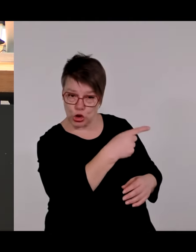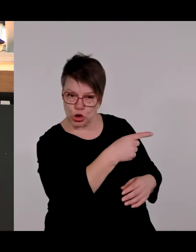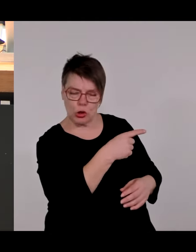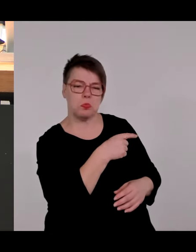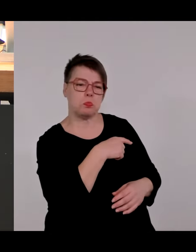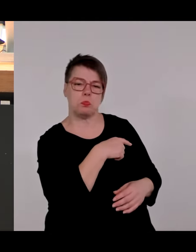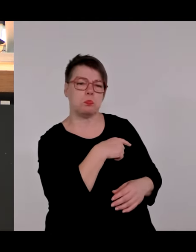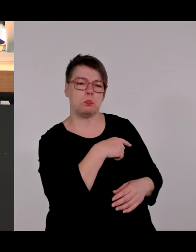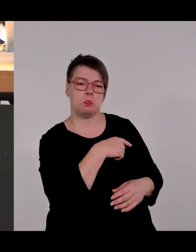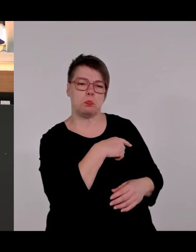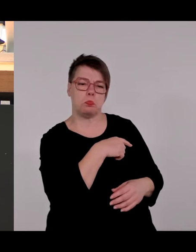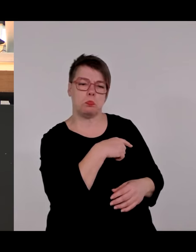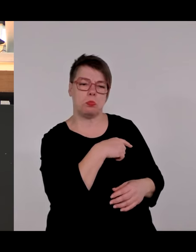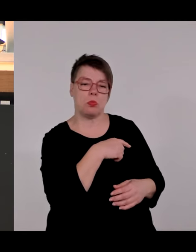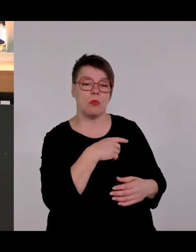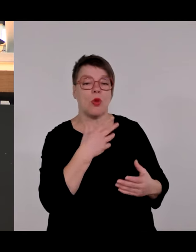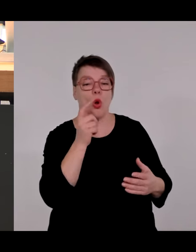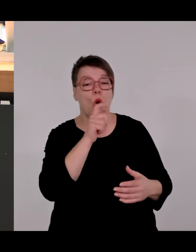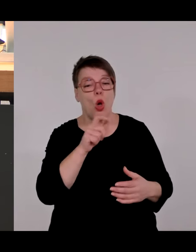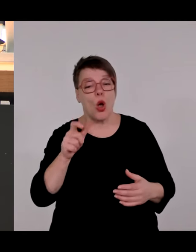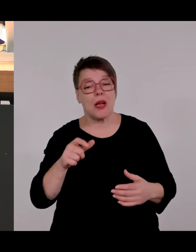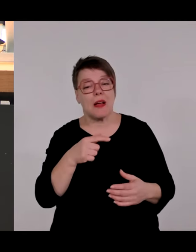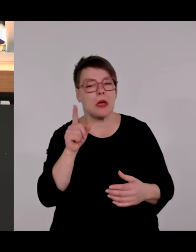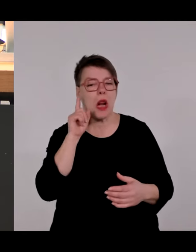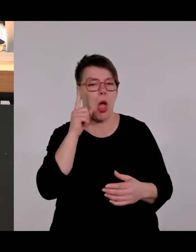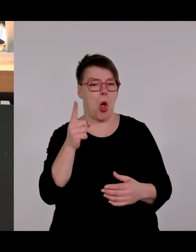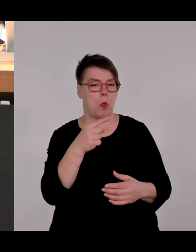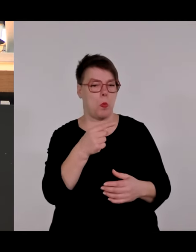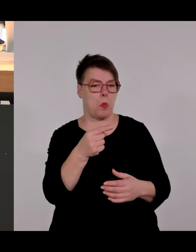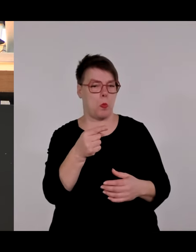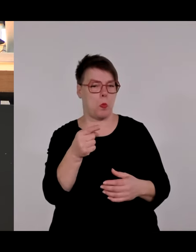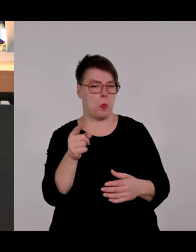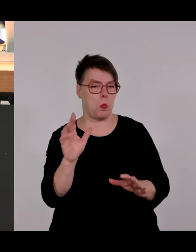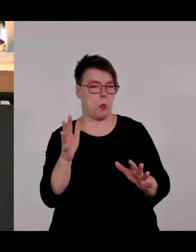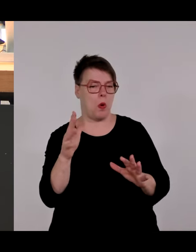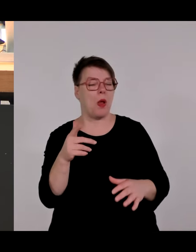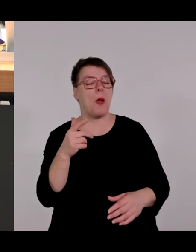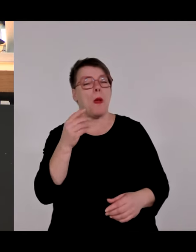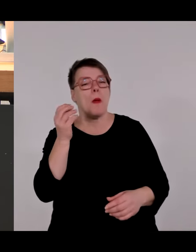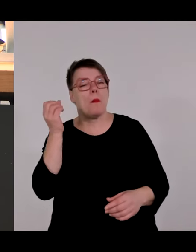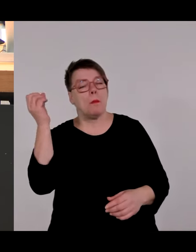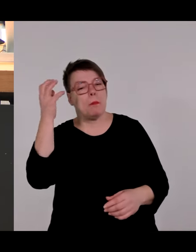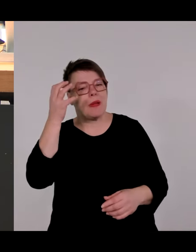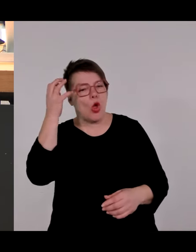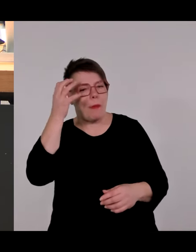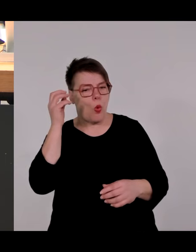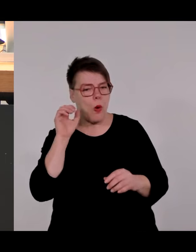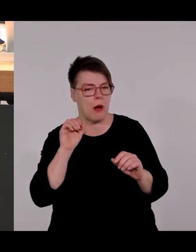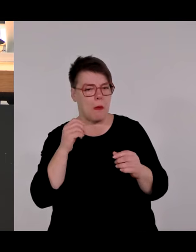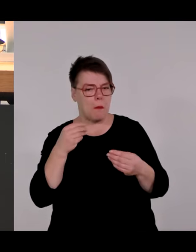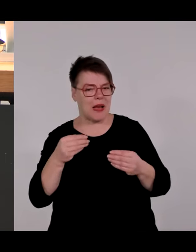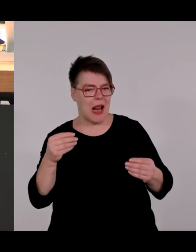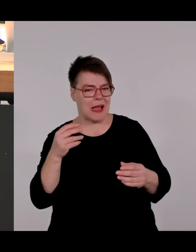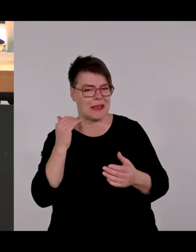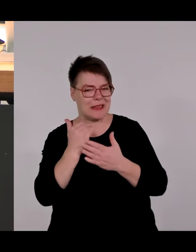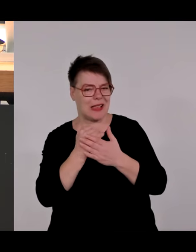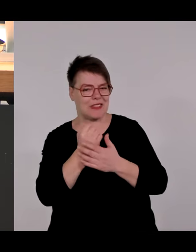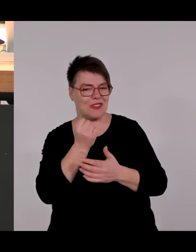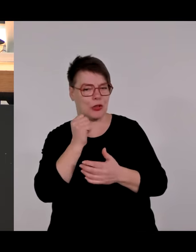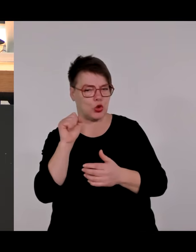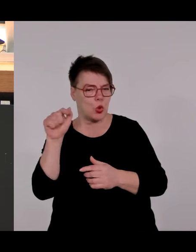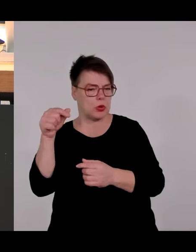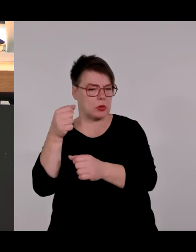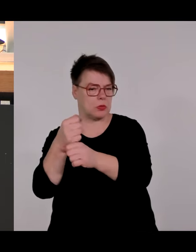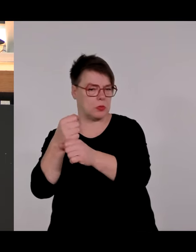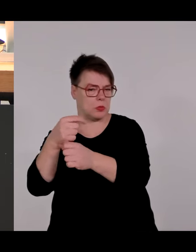Und das können Sie einfach verleugnen, es sind in der Regel schwarzafrikanische Drogendealer, meine Damen und Herren. Und